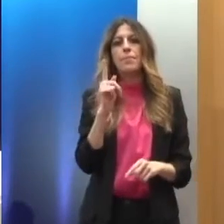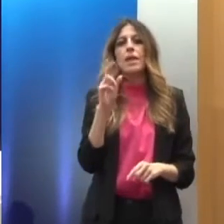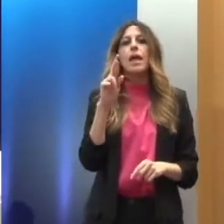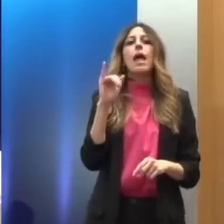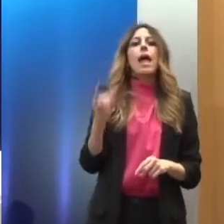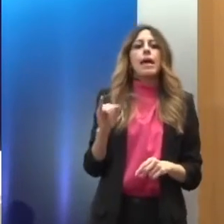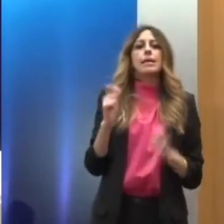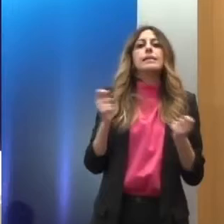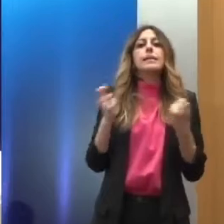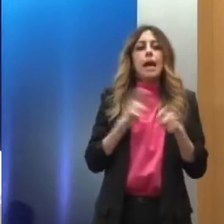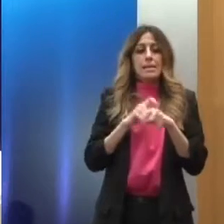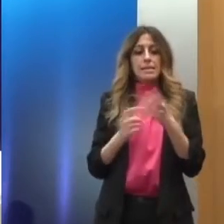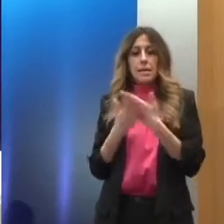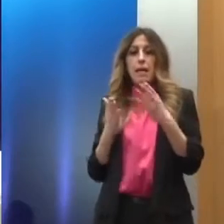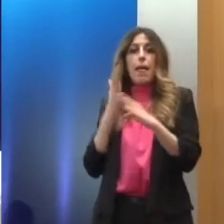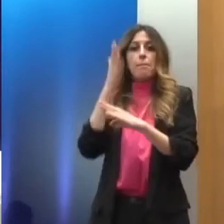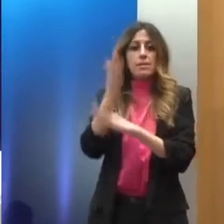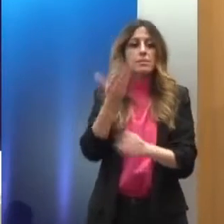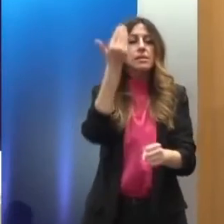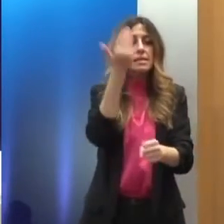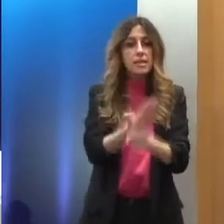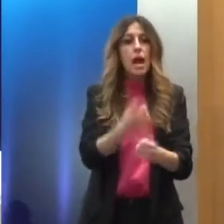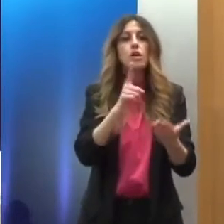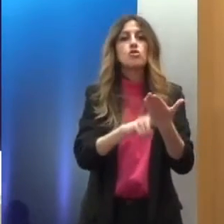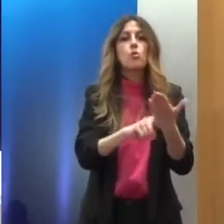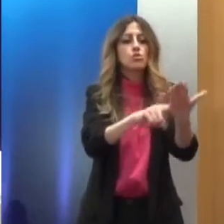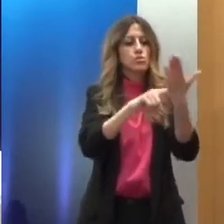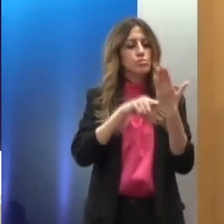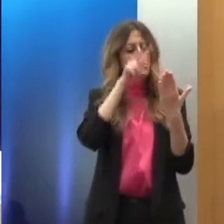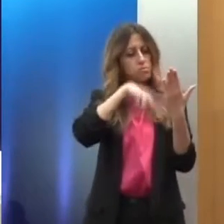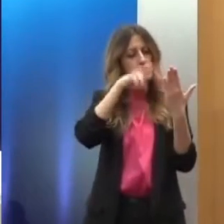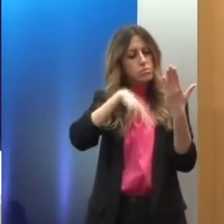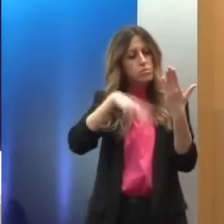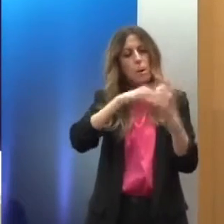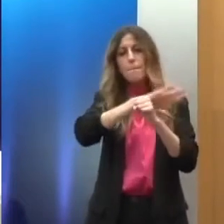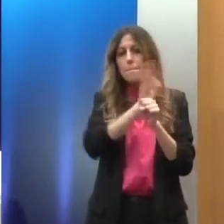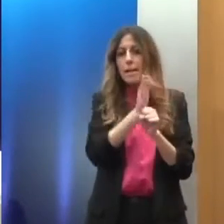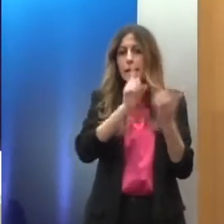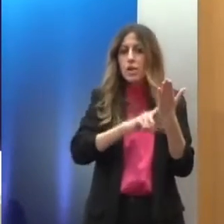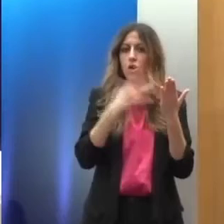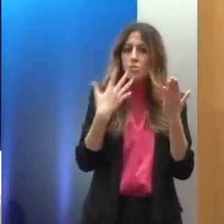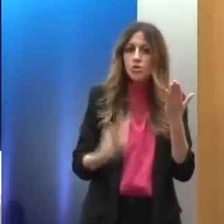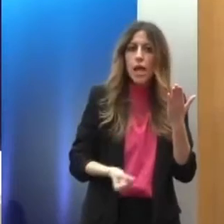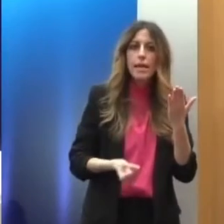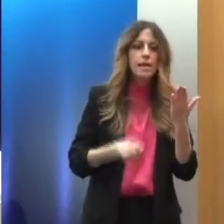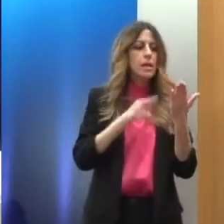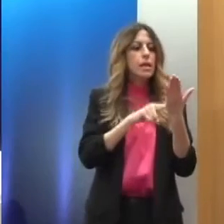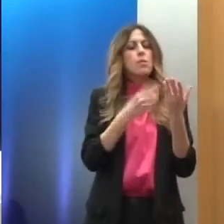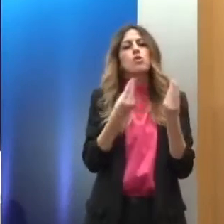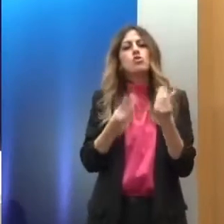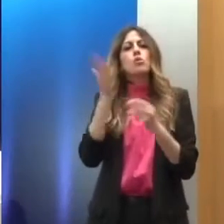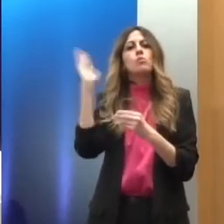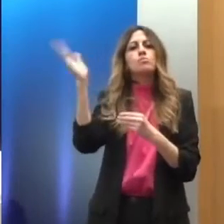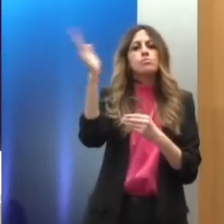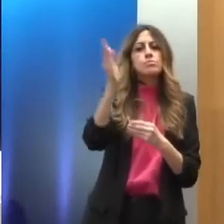το νομοθετικό πλαίσιο. Ποιο είναι, πόσο πλήρες είναι, πώς αντιμετωπίζει ζητήματα ρητορικής μίσους ή